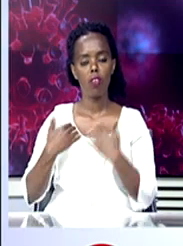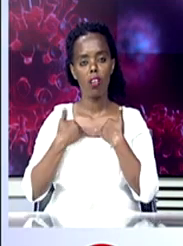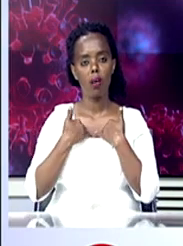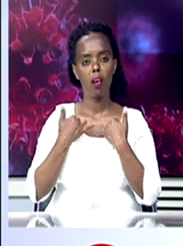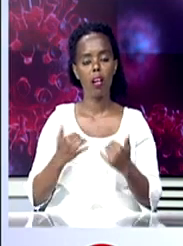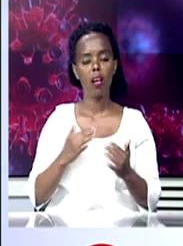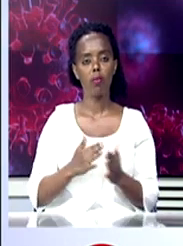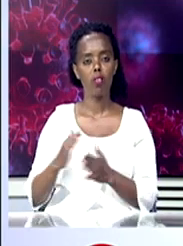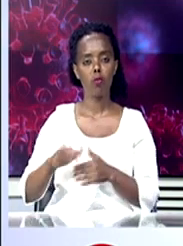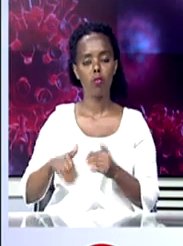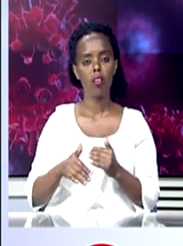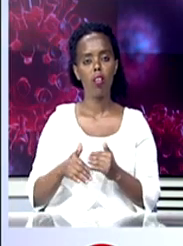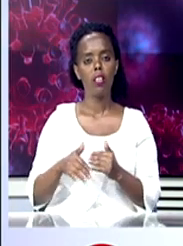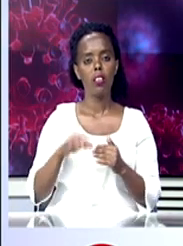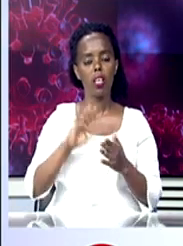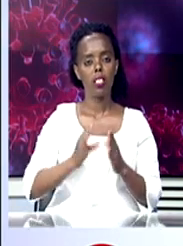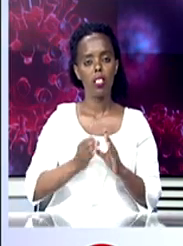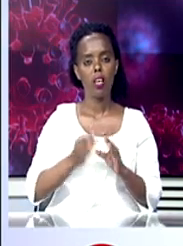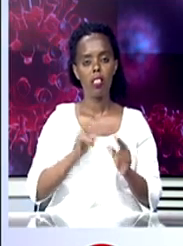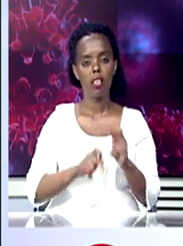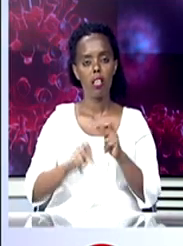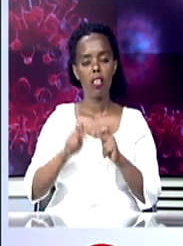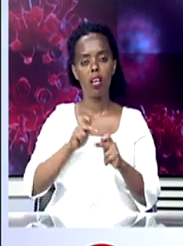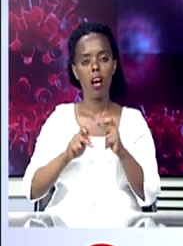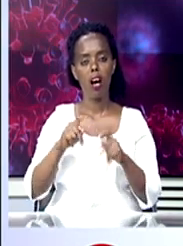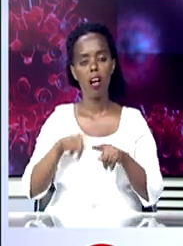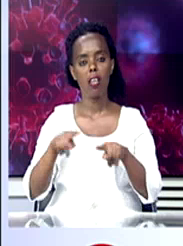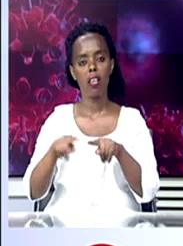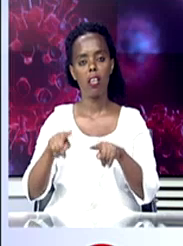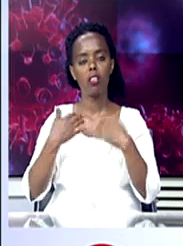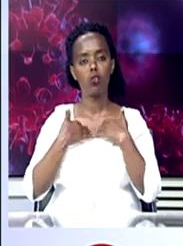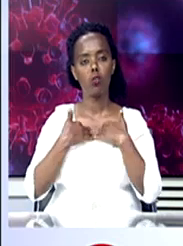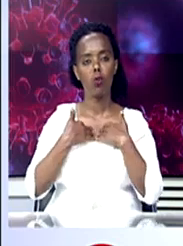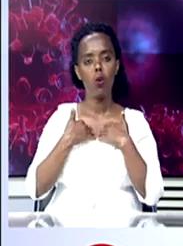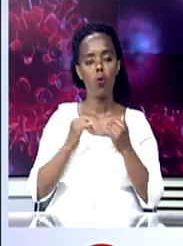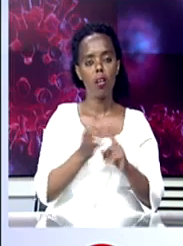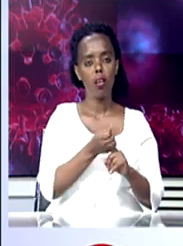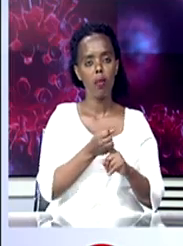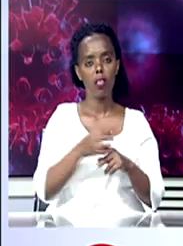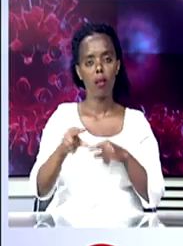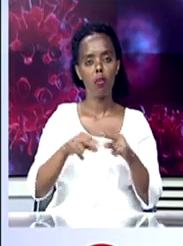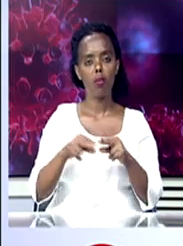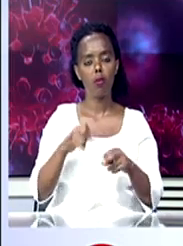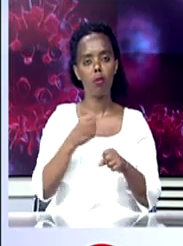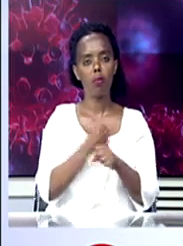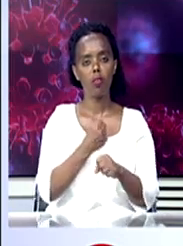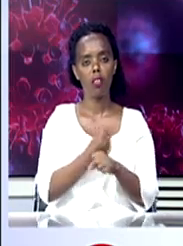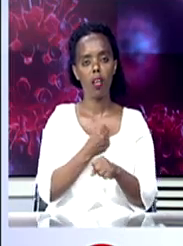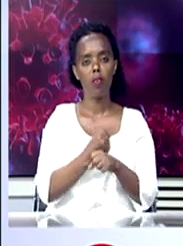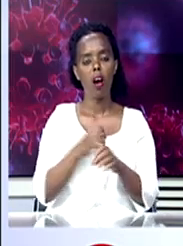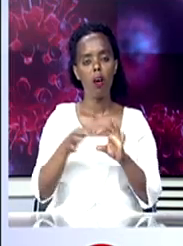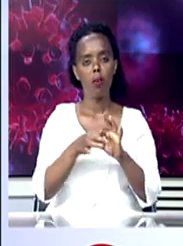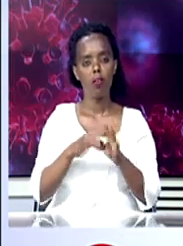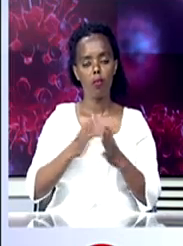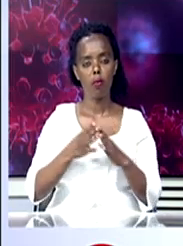Kanammoo haala mijeessuu kan danda'u caasaa mootummaa sadarkaa adda addaatti jiruun wajjiniin walqabatee biiroo dhimmaa hojjetaa fi hawaasummaa